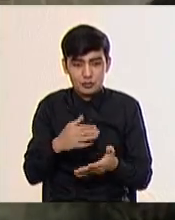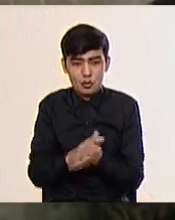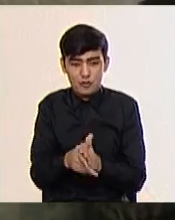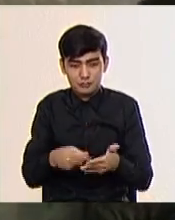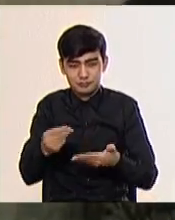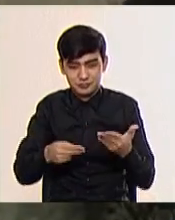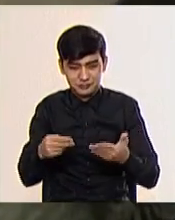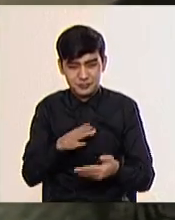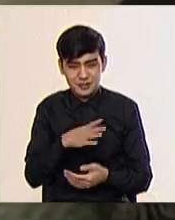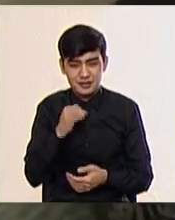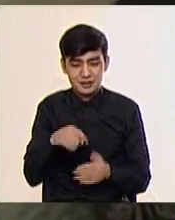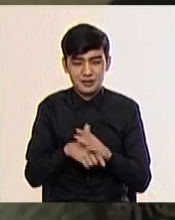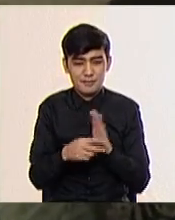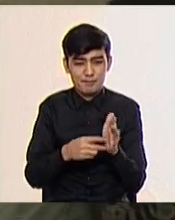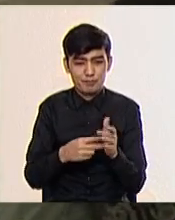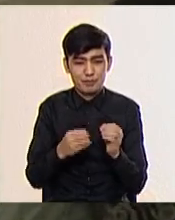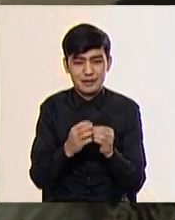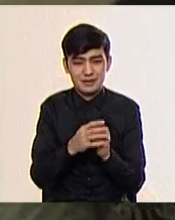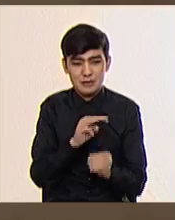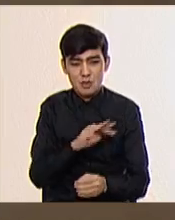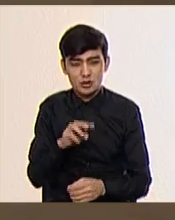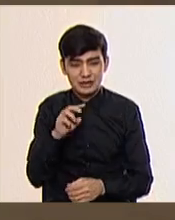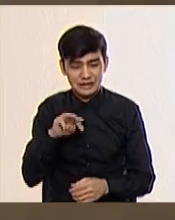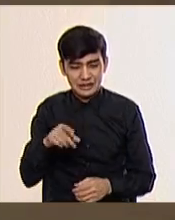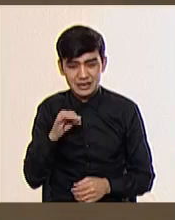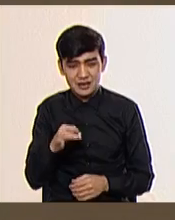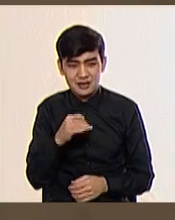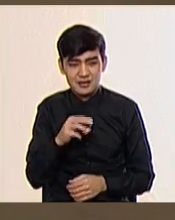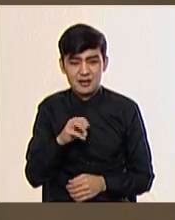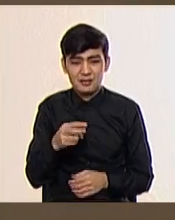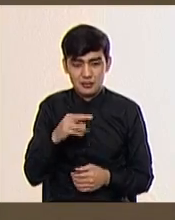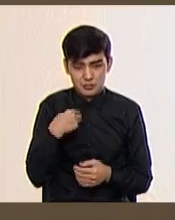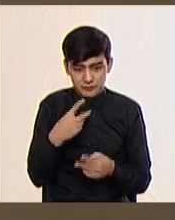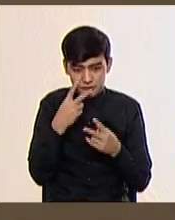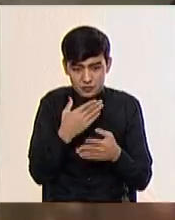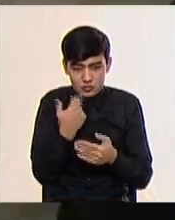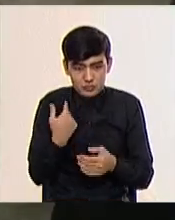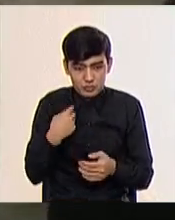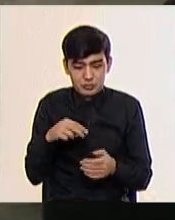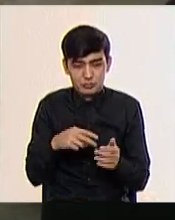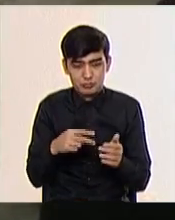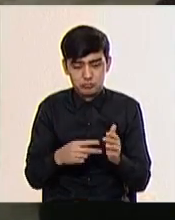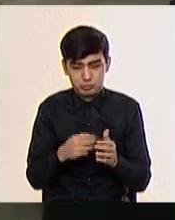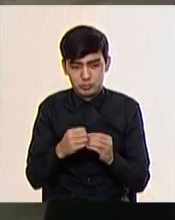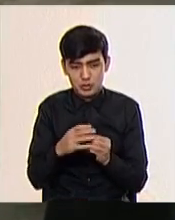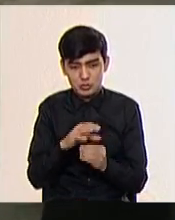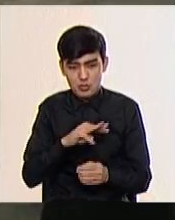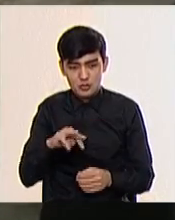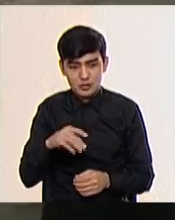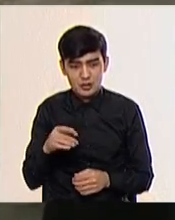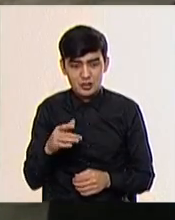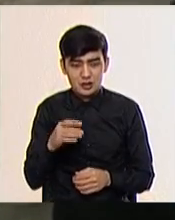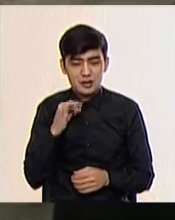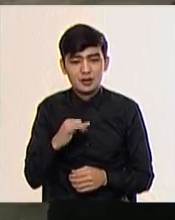договор купли-продажи на сумму 15 миллионов тенге. Татьяна уверяет, что этих денег она не видела. Сейчас просто